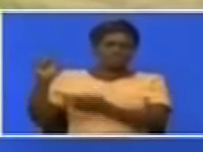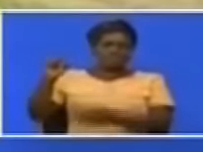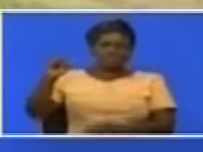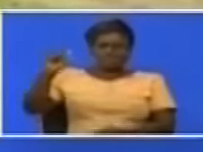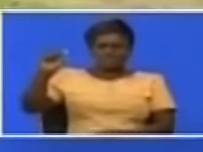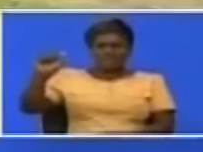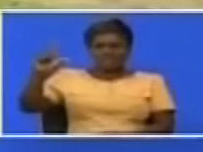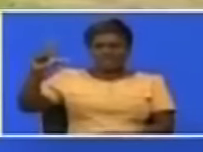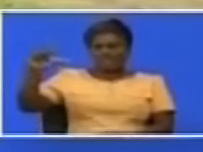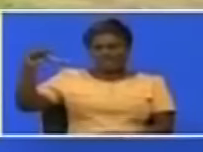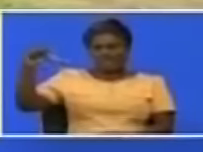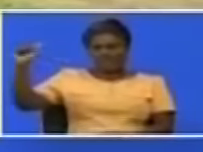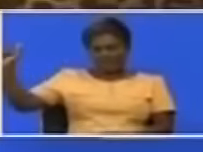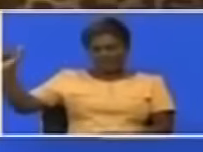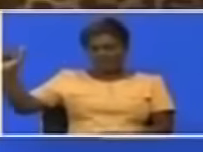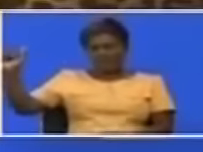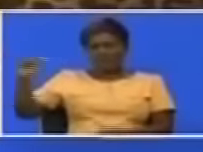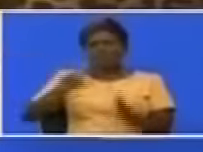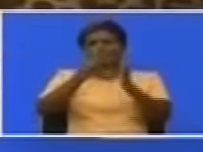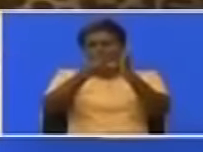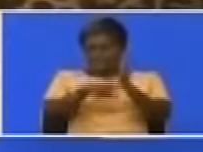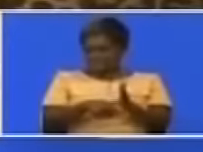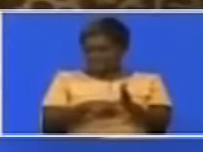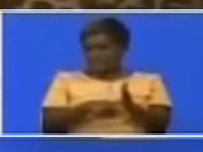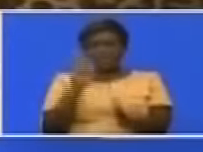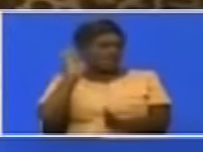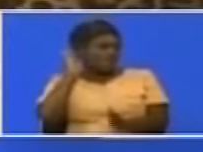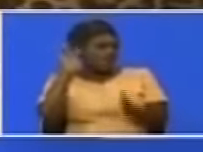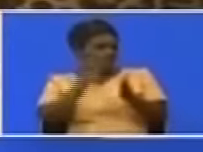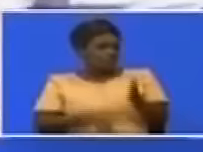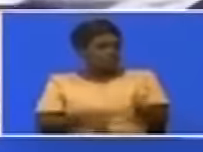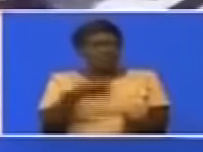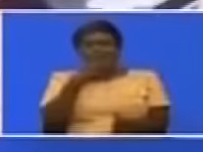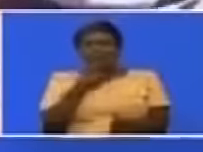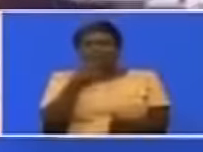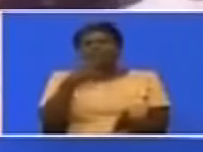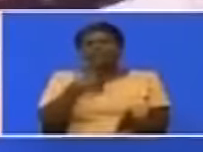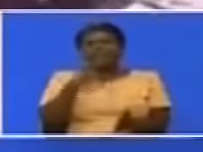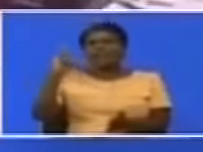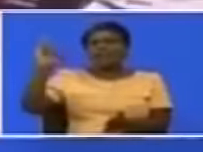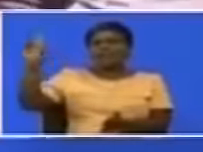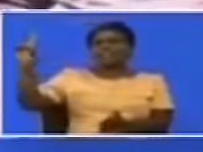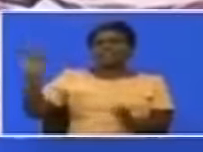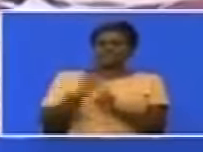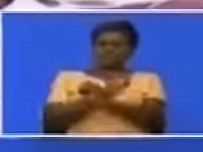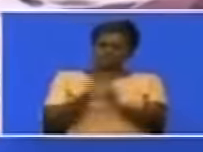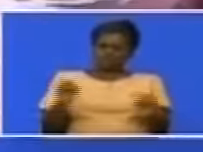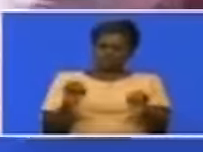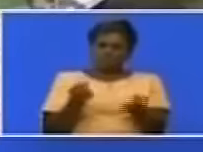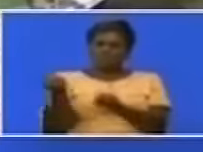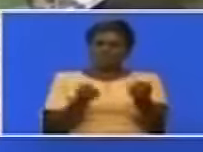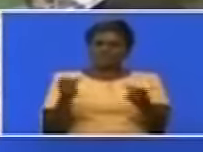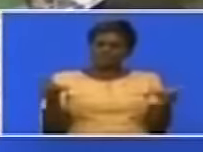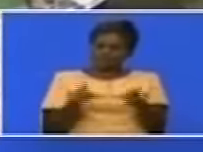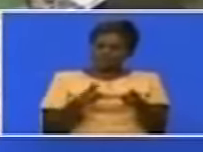Salgaa usiku wa manane. Baadaye ilibuka kuwa wavulana hao hawakuwa na vitambulisho wala leseni za